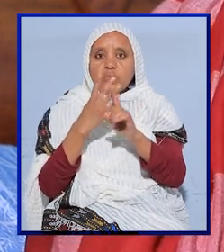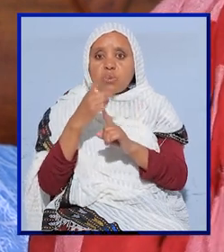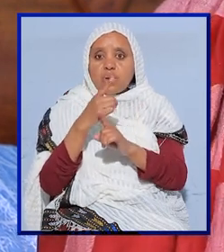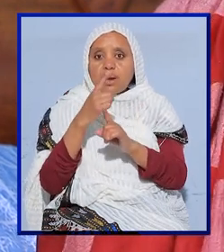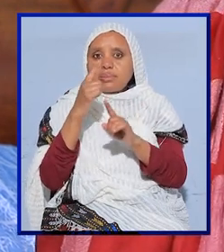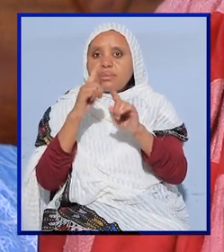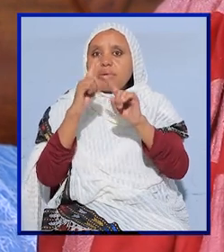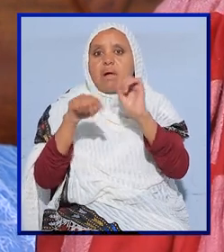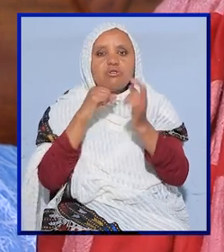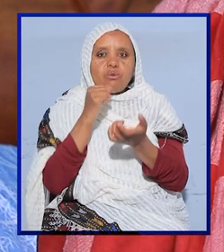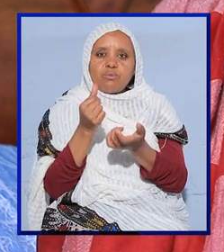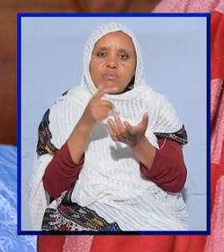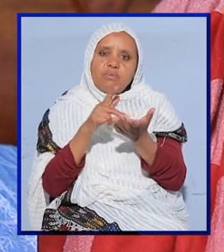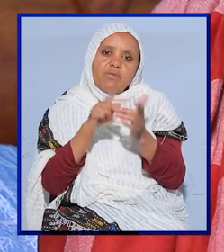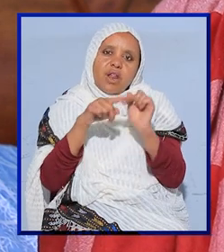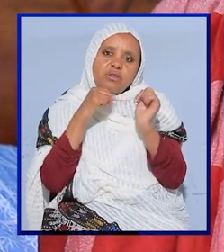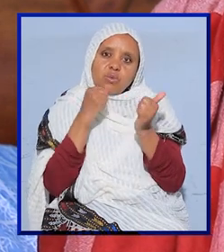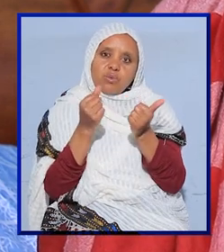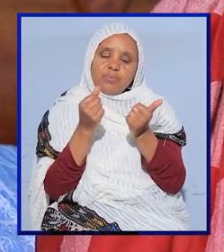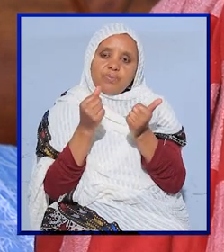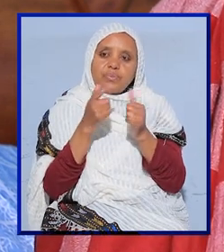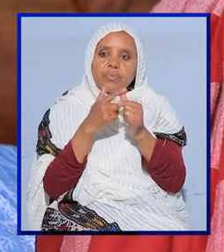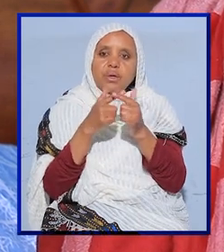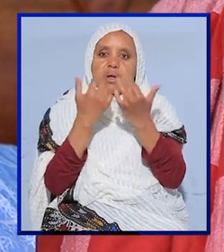ሶስት አራት ወር ይለኛል፣ ግን አልቻልኩም።